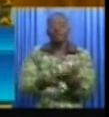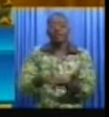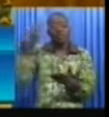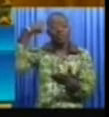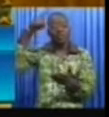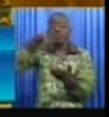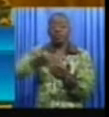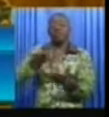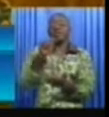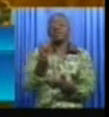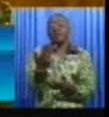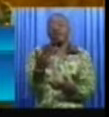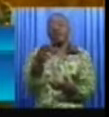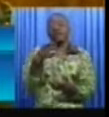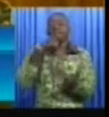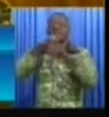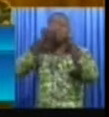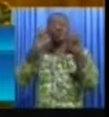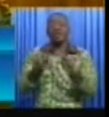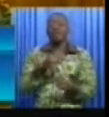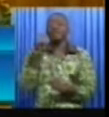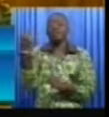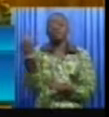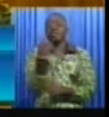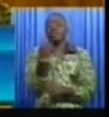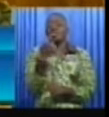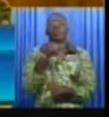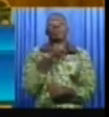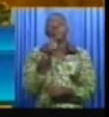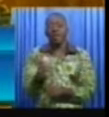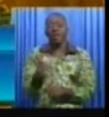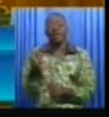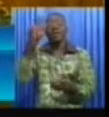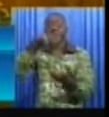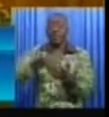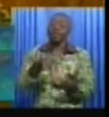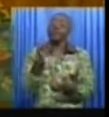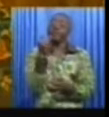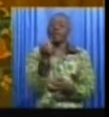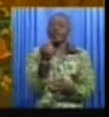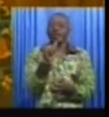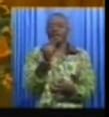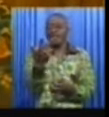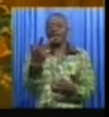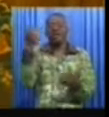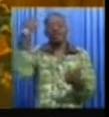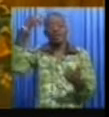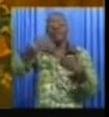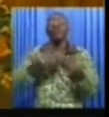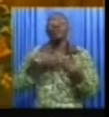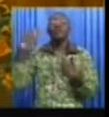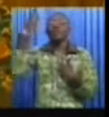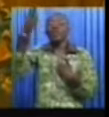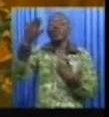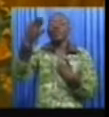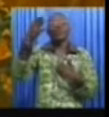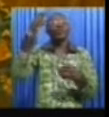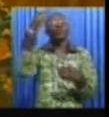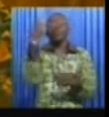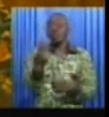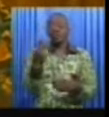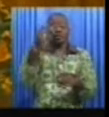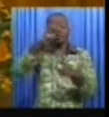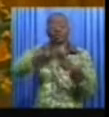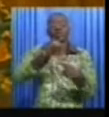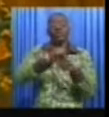session de 2013, il n'est pas question de sujets uniques. Donc pour la session de 2013, les candidats auront bel et bien leur sujet au